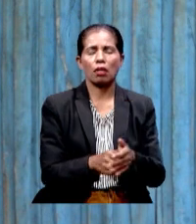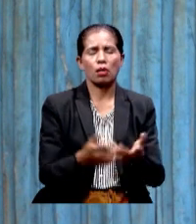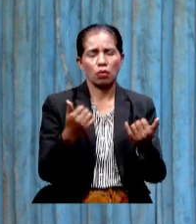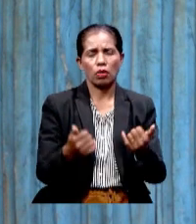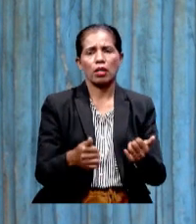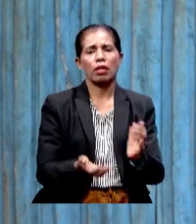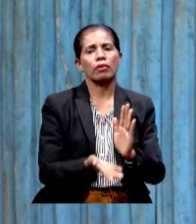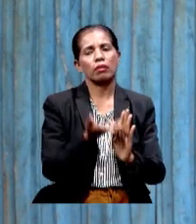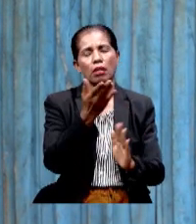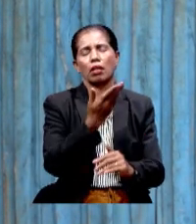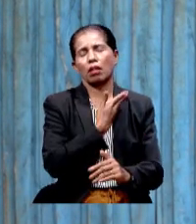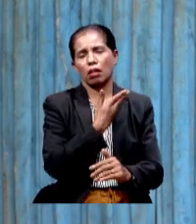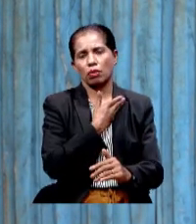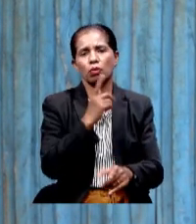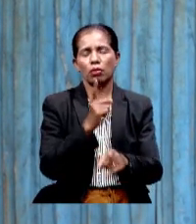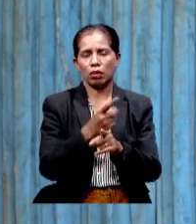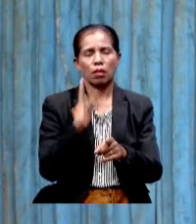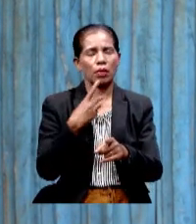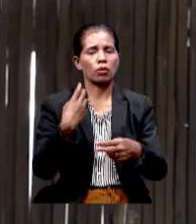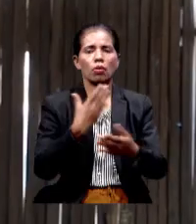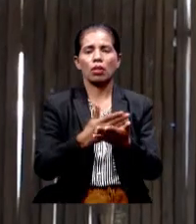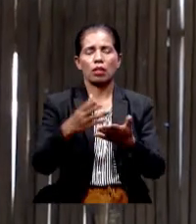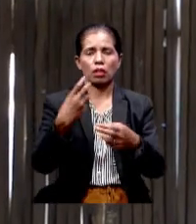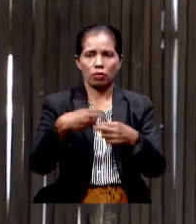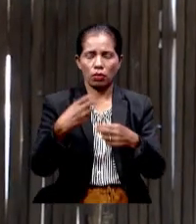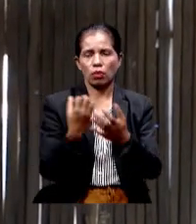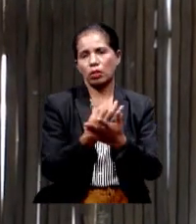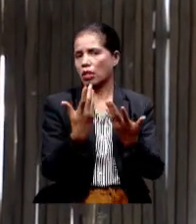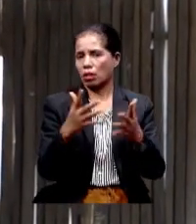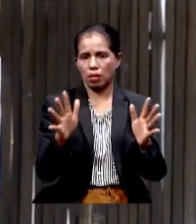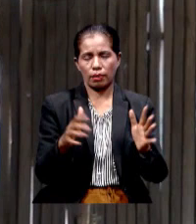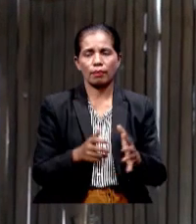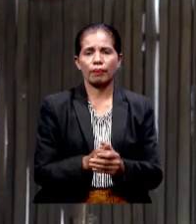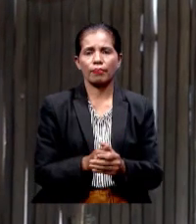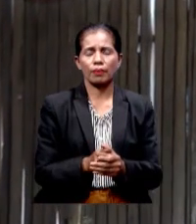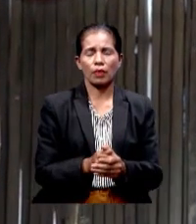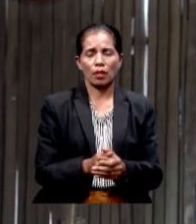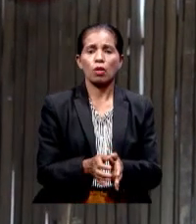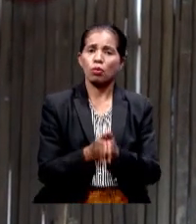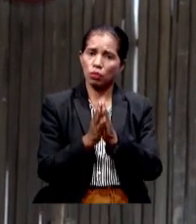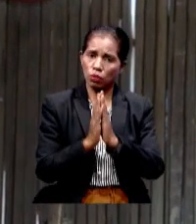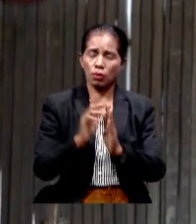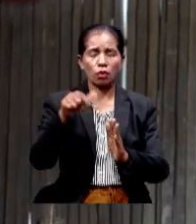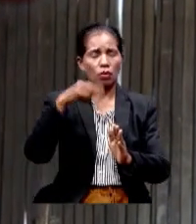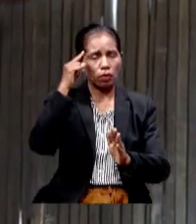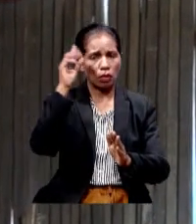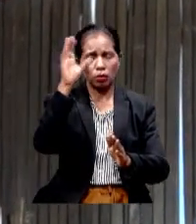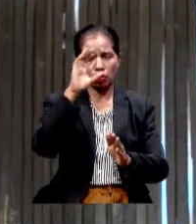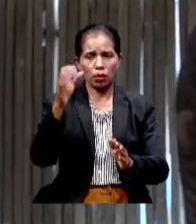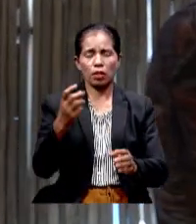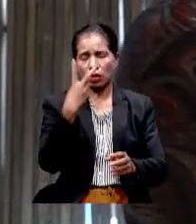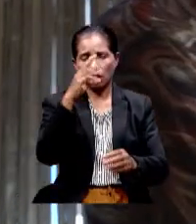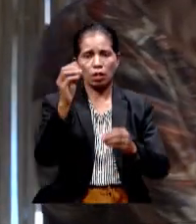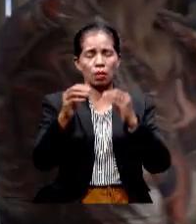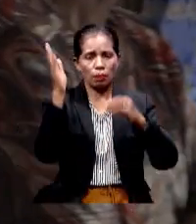makas biar kami pergi ke sana susah lagi. Serafim da Costa, husu ba governo, atu buka solusaun ba